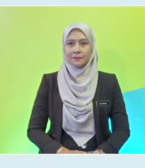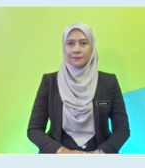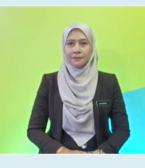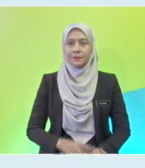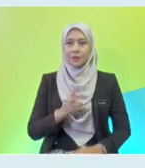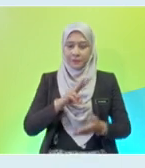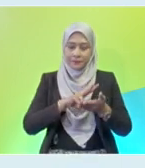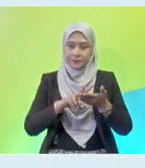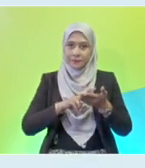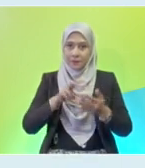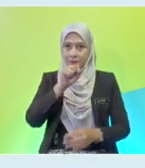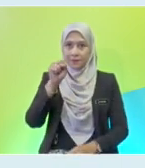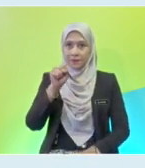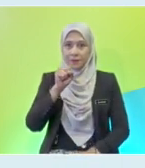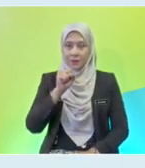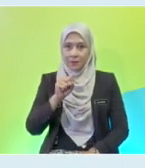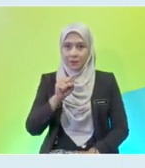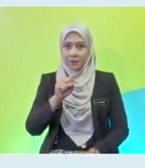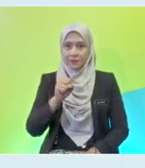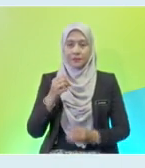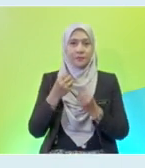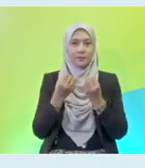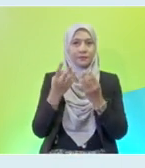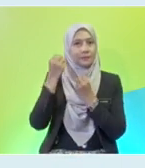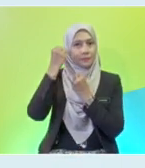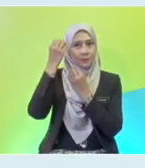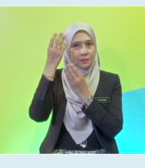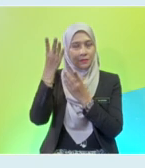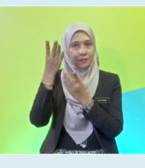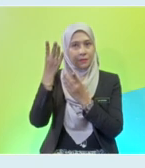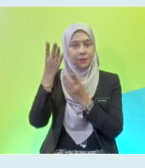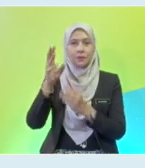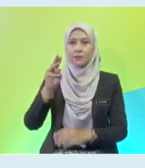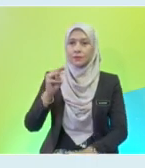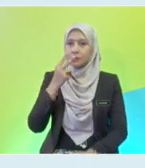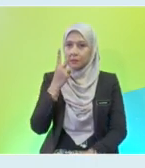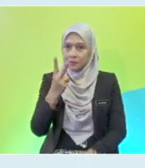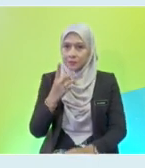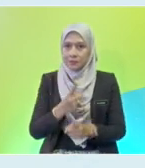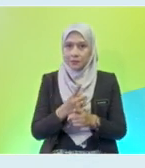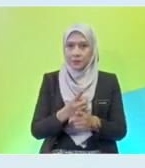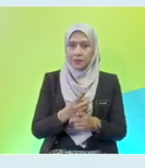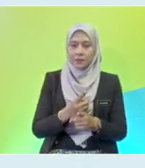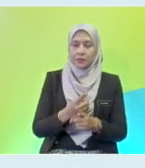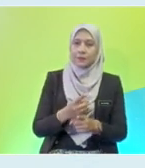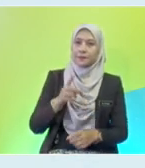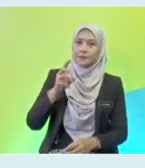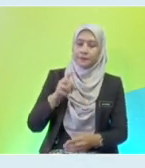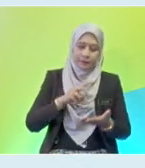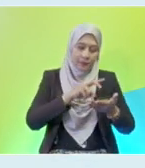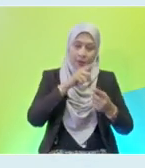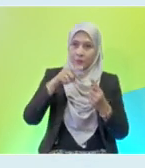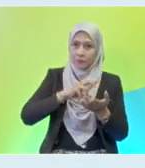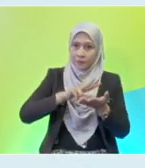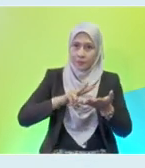maklumat yang diberi oleh soal an murid-murid perlu menginterpretasi atau memberi